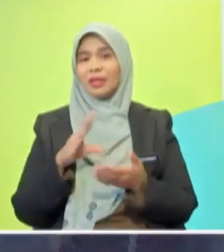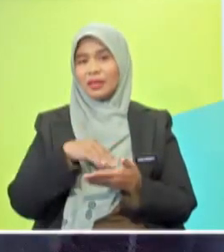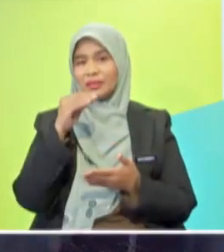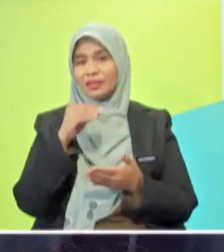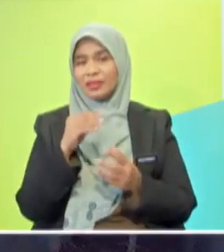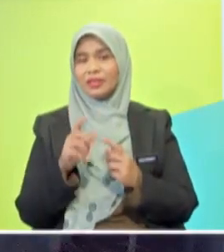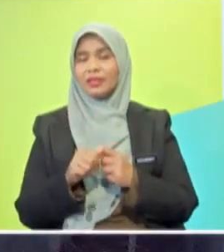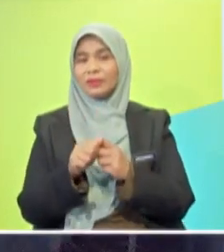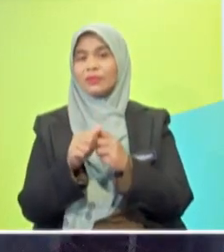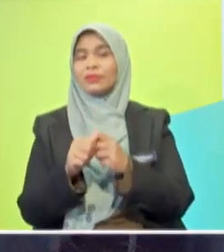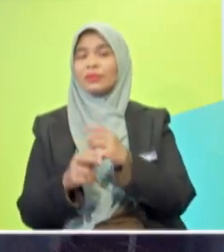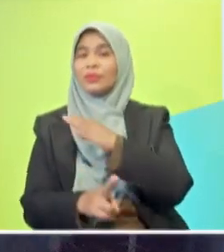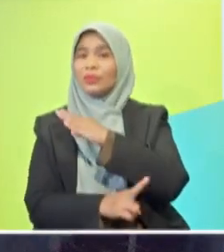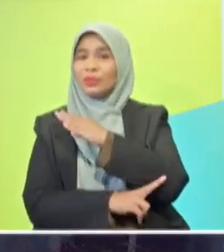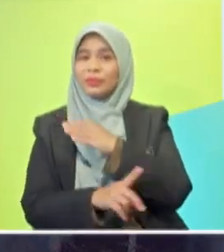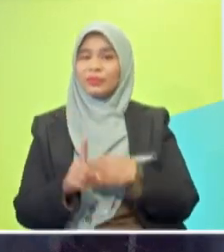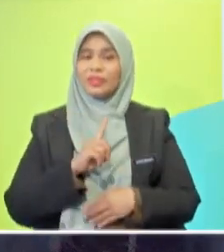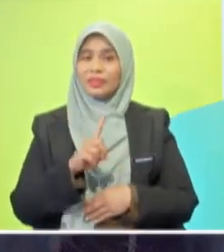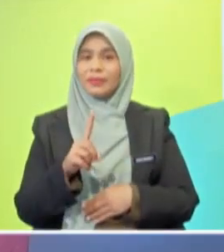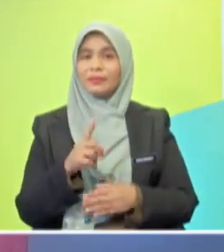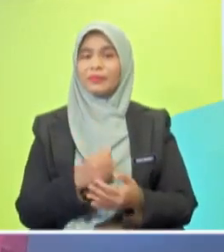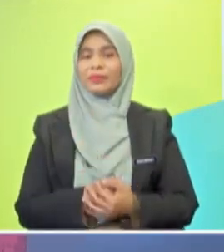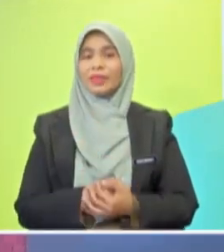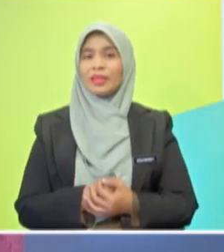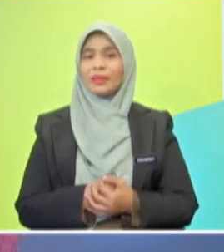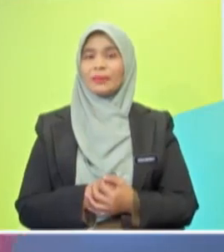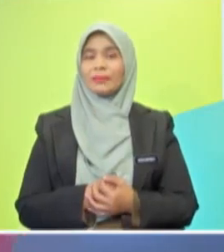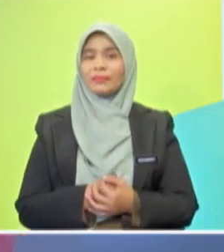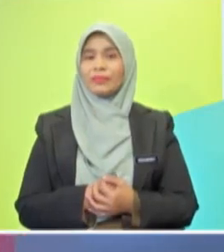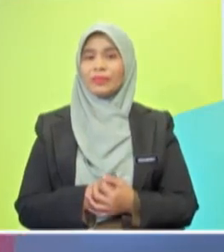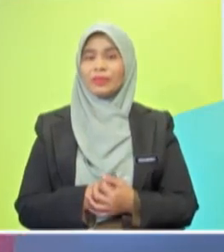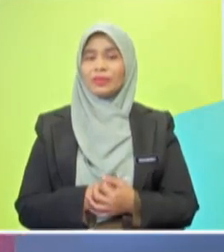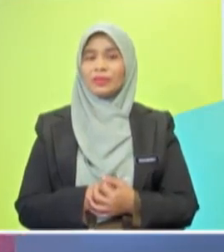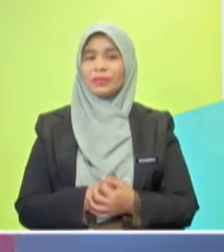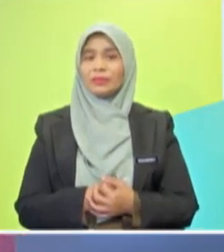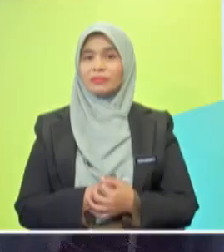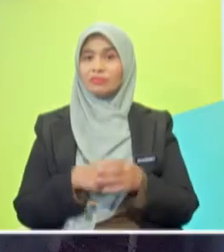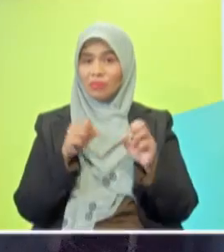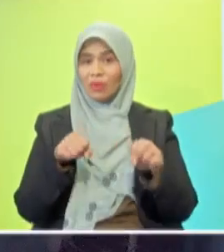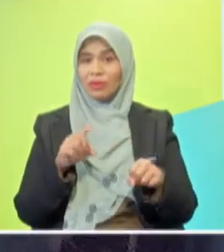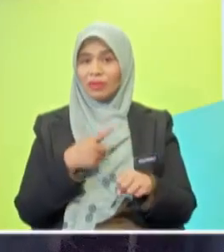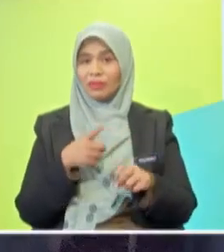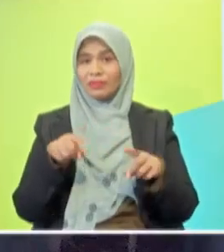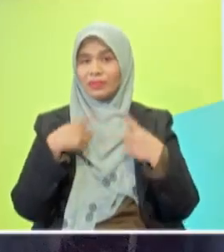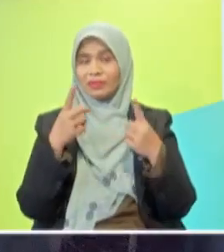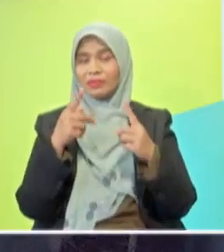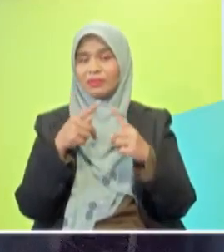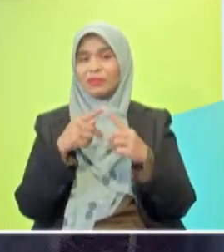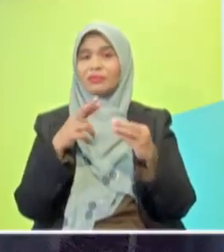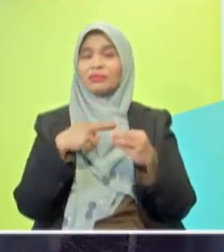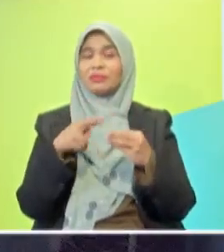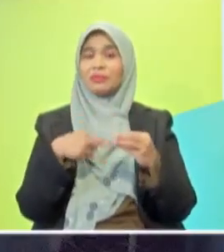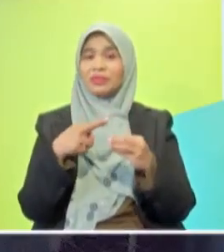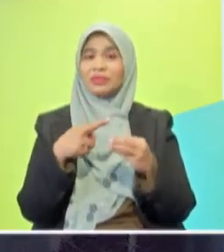syarak apa yang kita belajar tadi semuanya murid-murid kita faham. Baiklah, Ustazah. Okay? Boleh kita pergi kepada rumusan, tapi